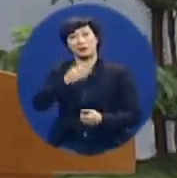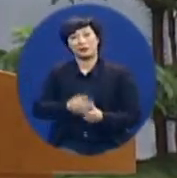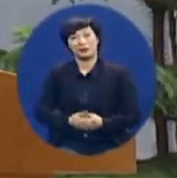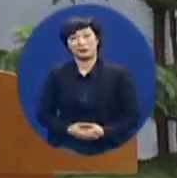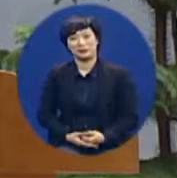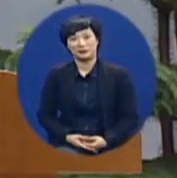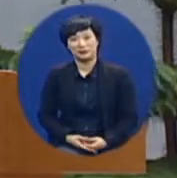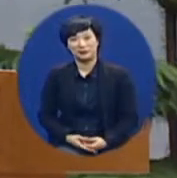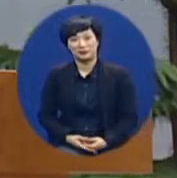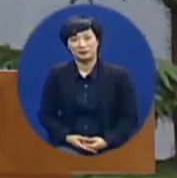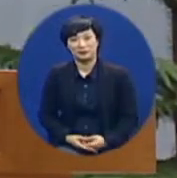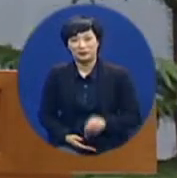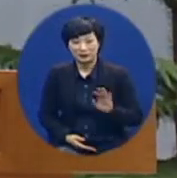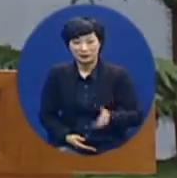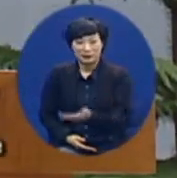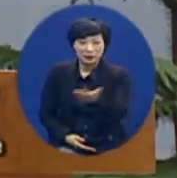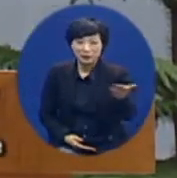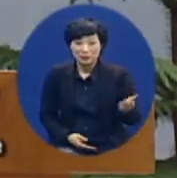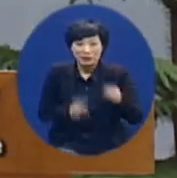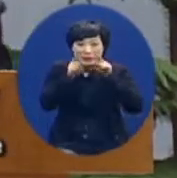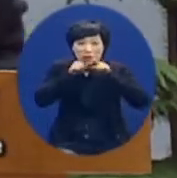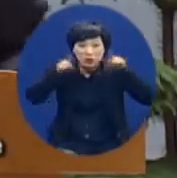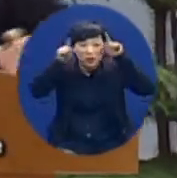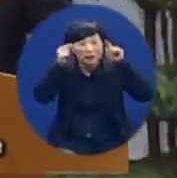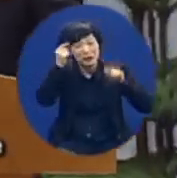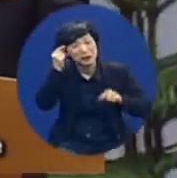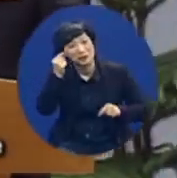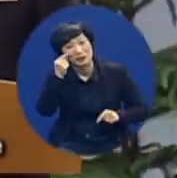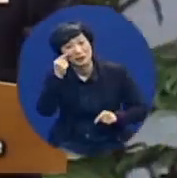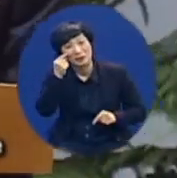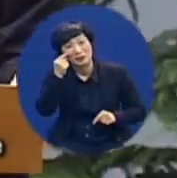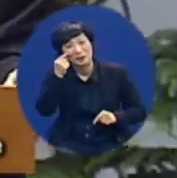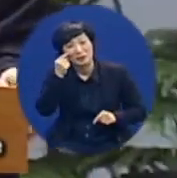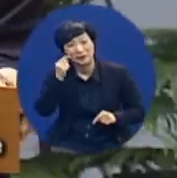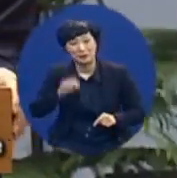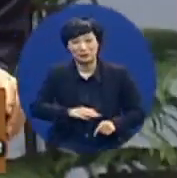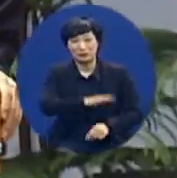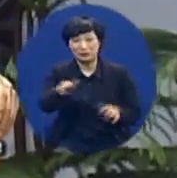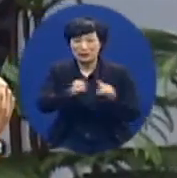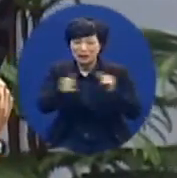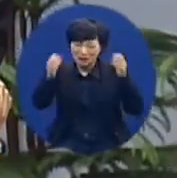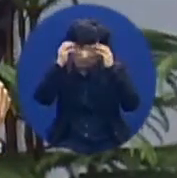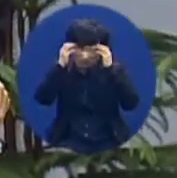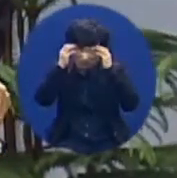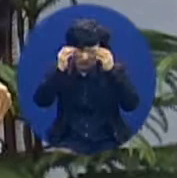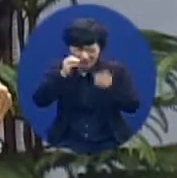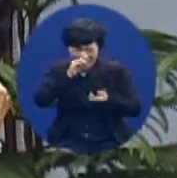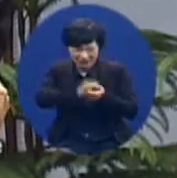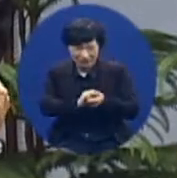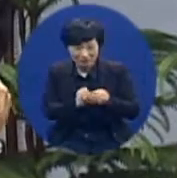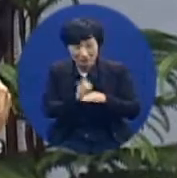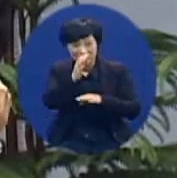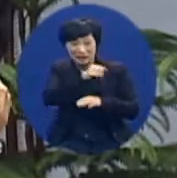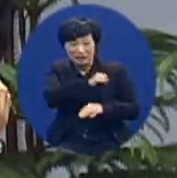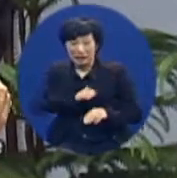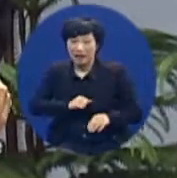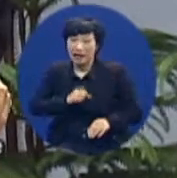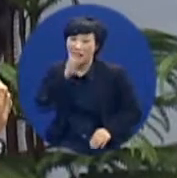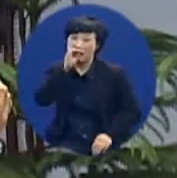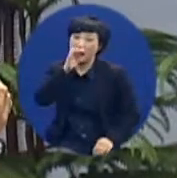아멘 근데 지옥은 인간의 고통이 한계를 초월에 견딜 수가